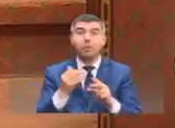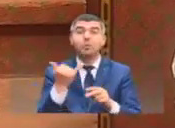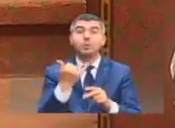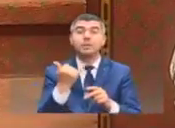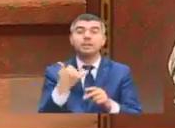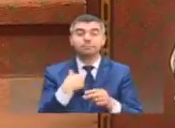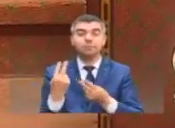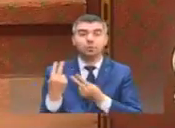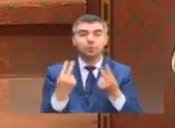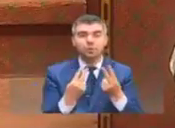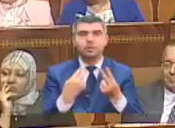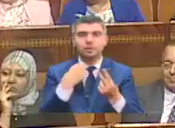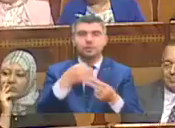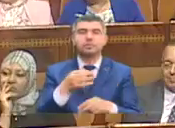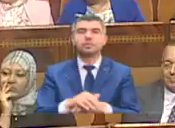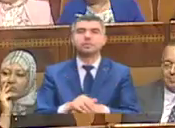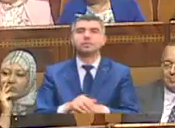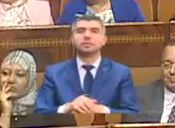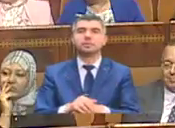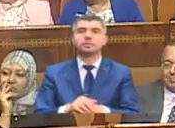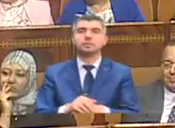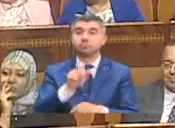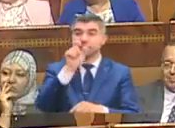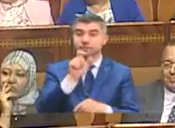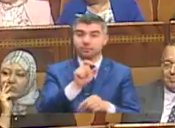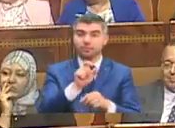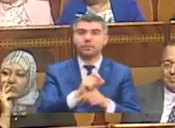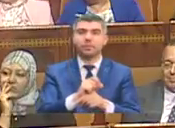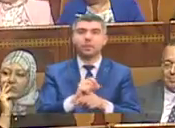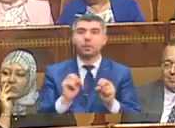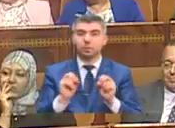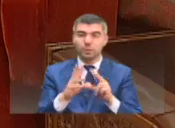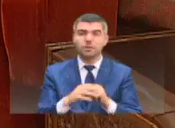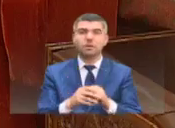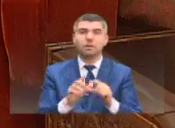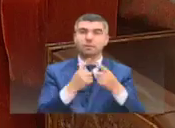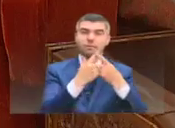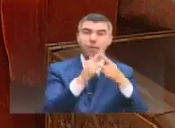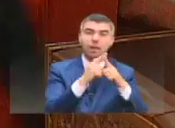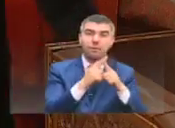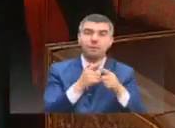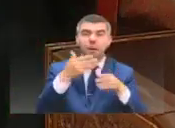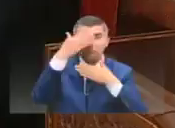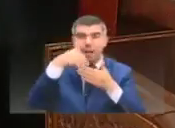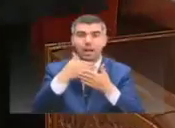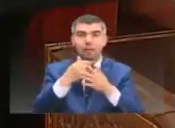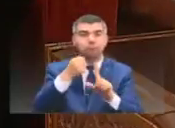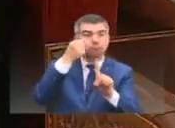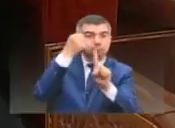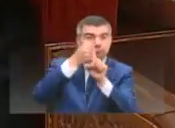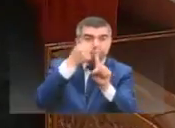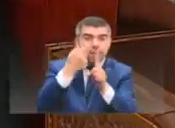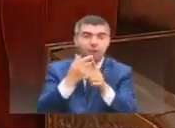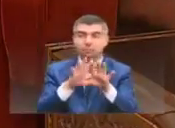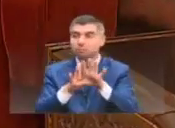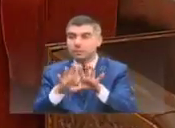شخصيا في إطار هذه الجلسة. سيد نائب محترم، لابد من الاعتراف بأن بلدنا حققت واحد المجهود جد جبار على مستوى تعميم التزويد بالماء